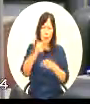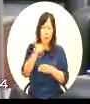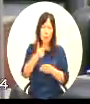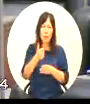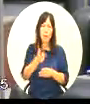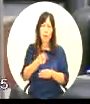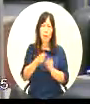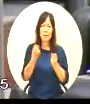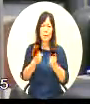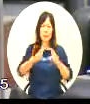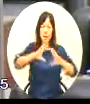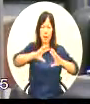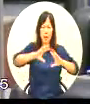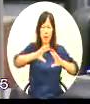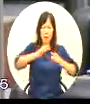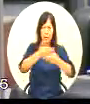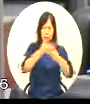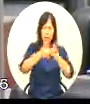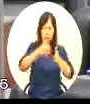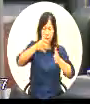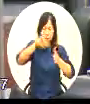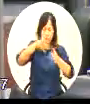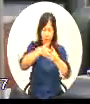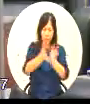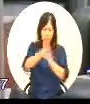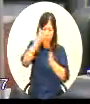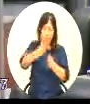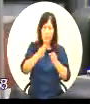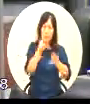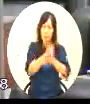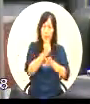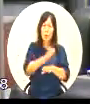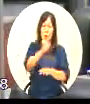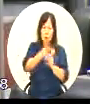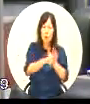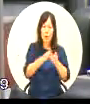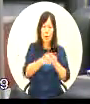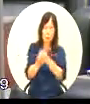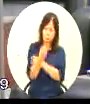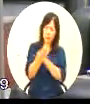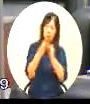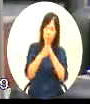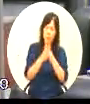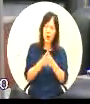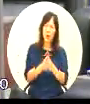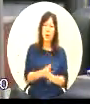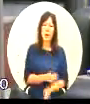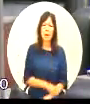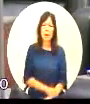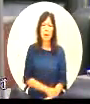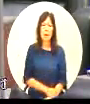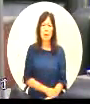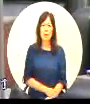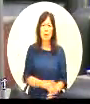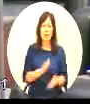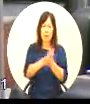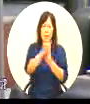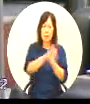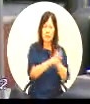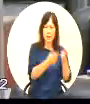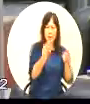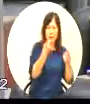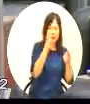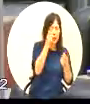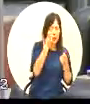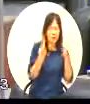现在在交通部里面担任次长，好，这个部分我要请你多多努力，不要最后我们比台南还